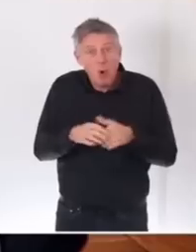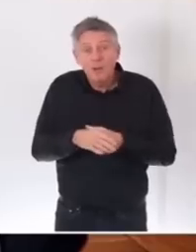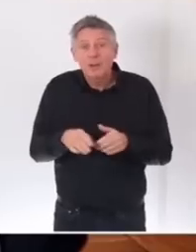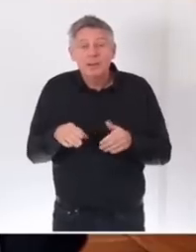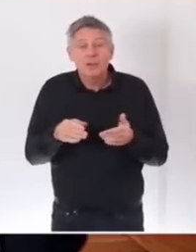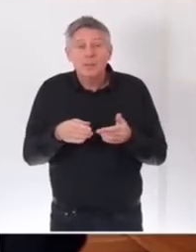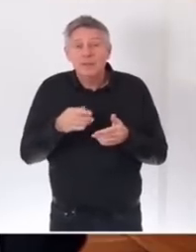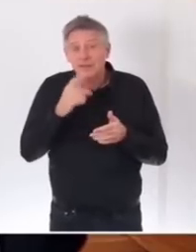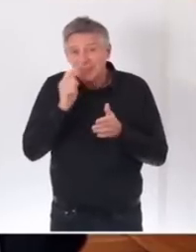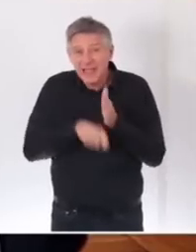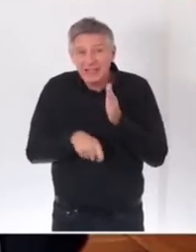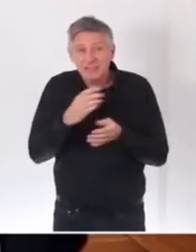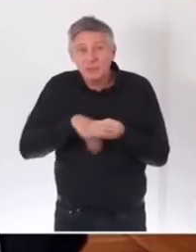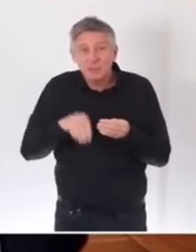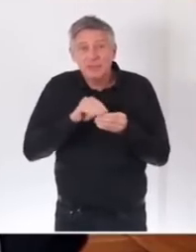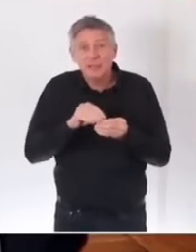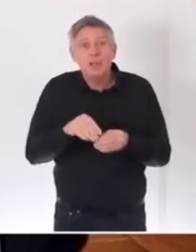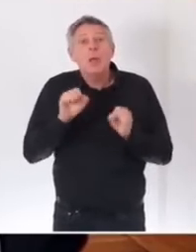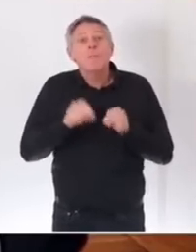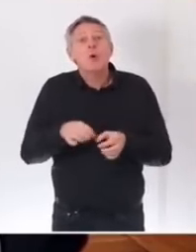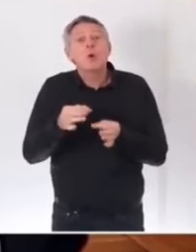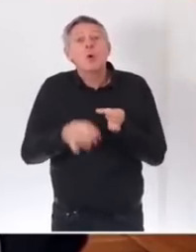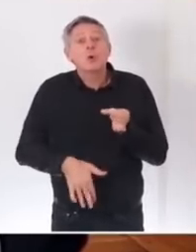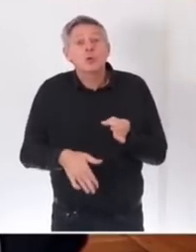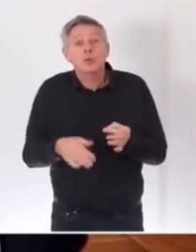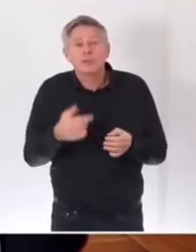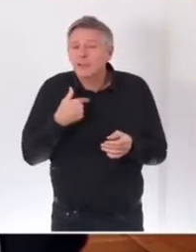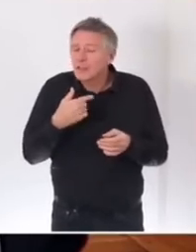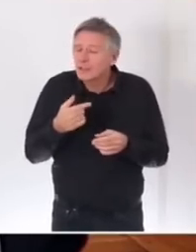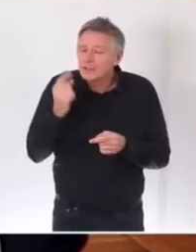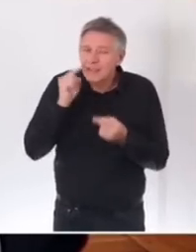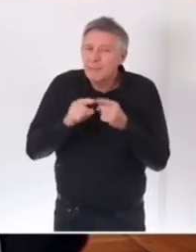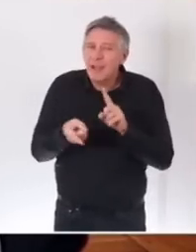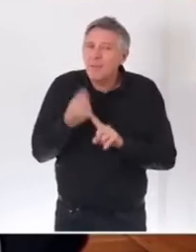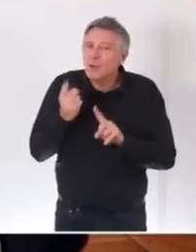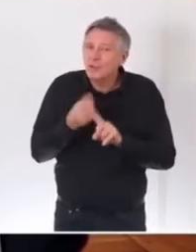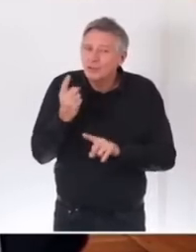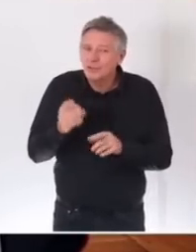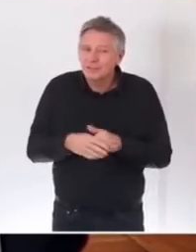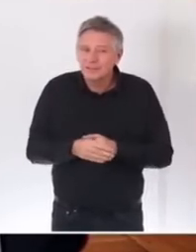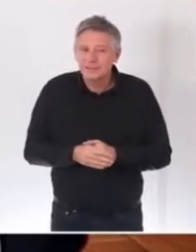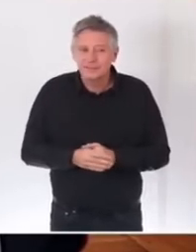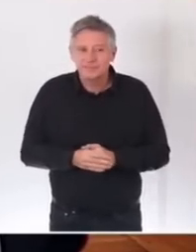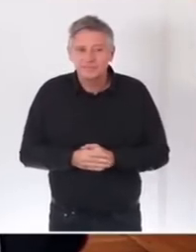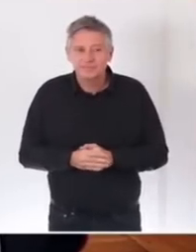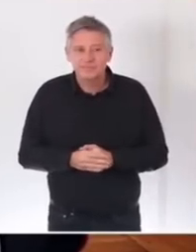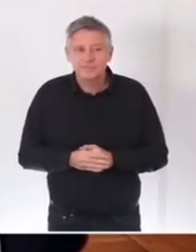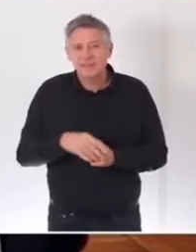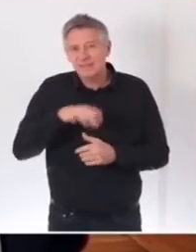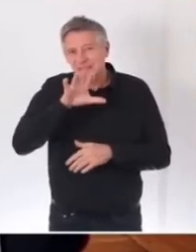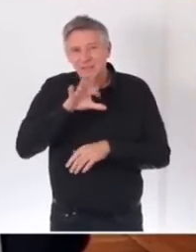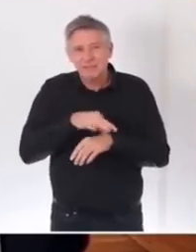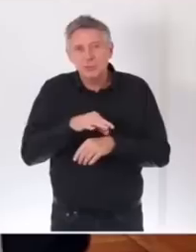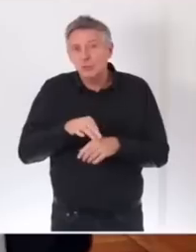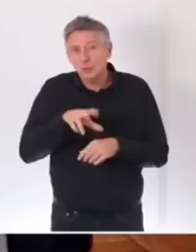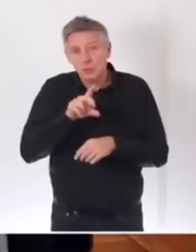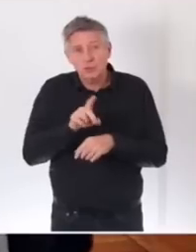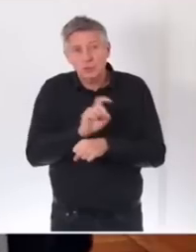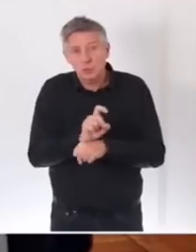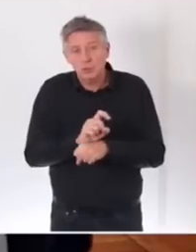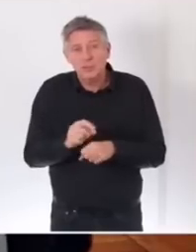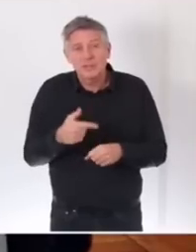supplémentaires, sur les tarifs. Vous pouvez conclure, non, mais le sujet est important, Monsieur Florian, merci de conclure. Important. Vous êtes à 5 minutes 30. Donc, le